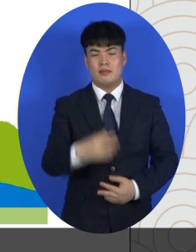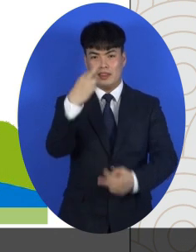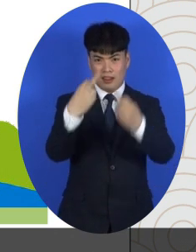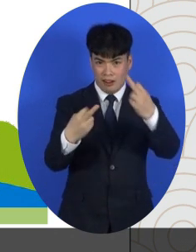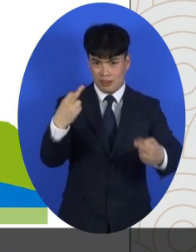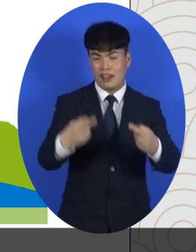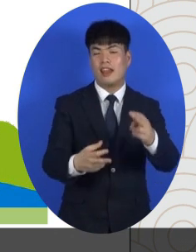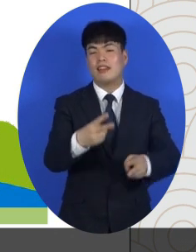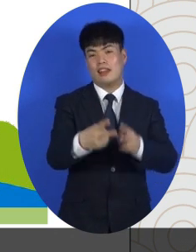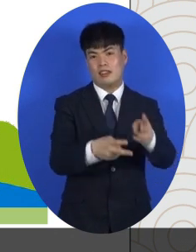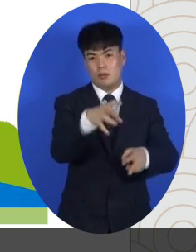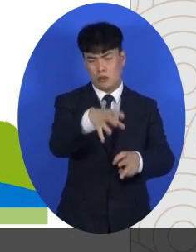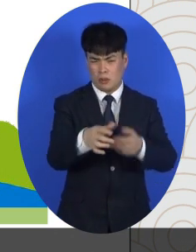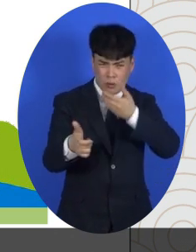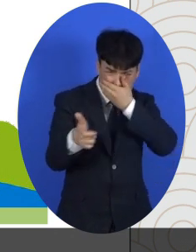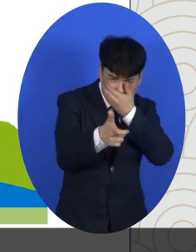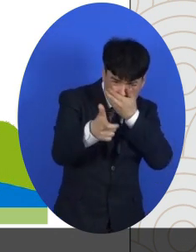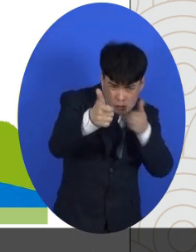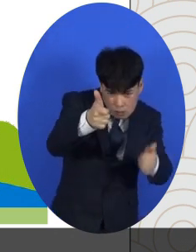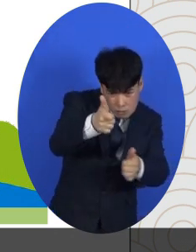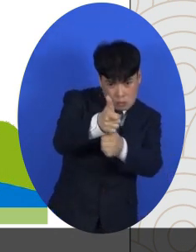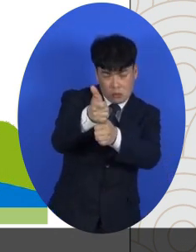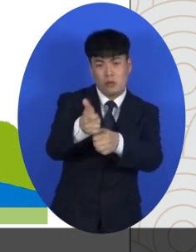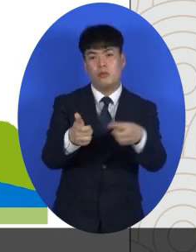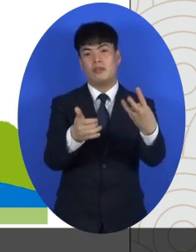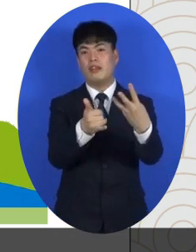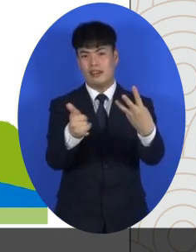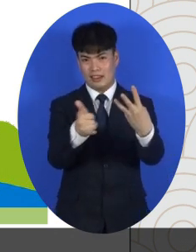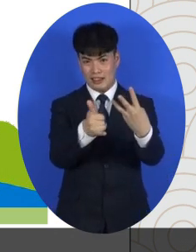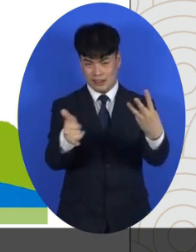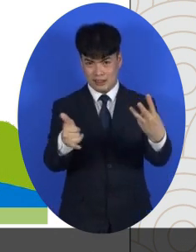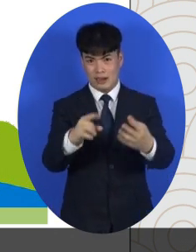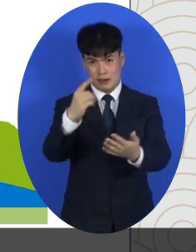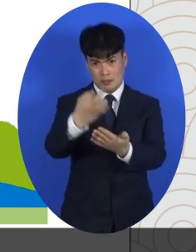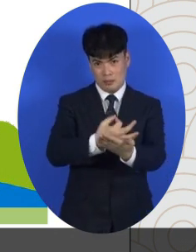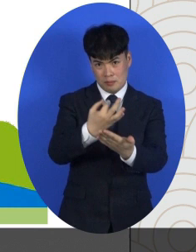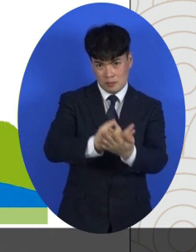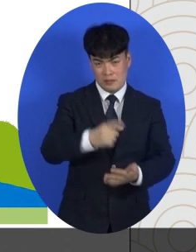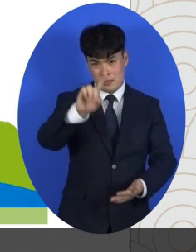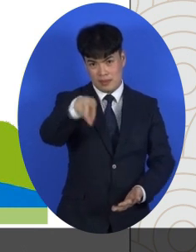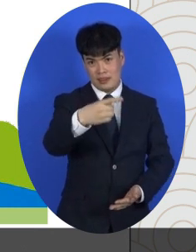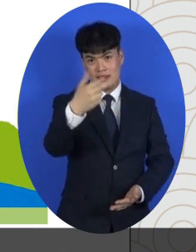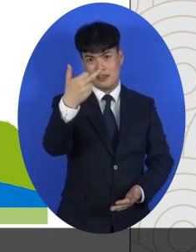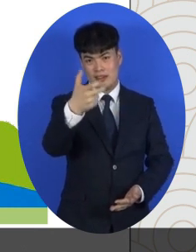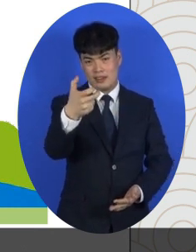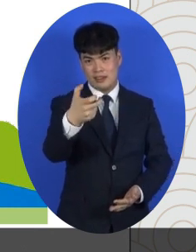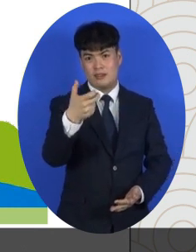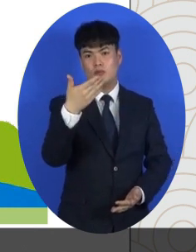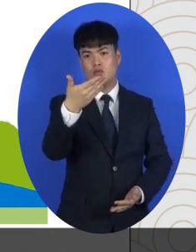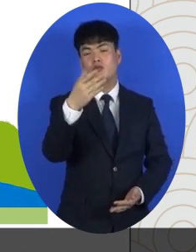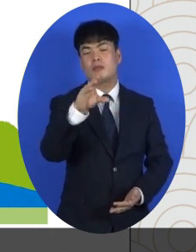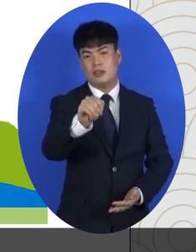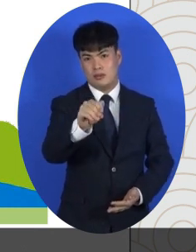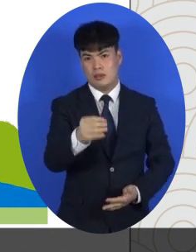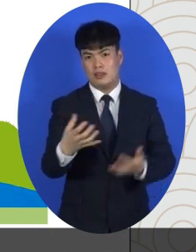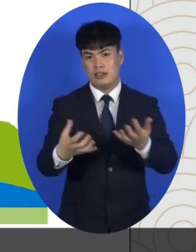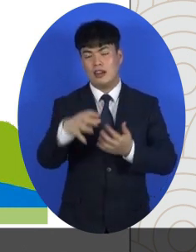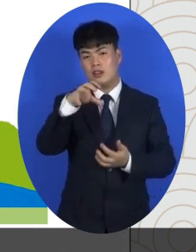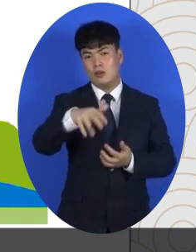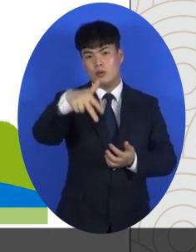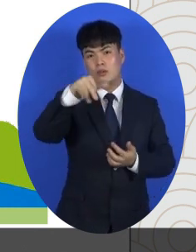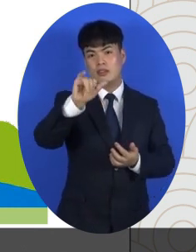형제산업에서 용접보조원 3명을 모집합니다. 임금은 월급 179만 원이며 근무지는 천안시